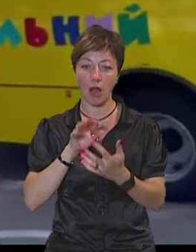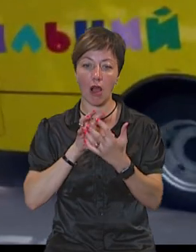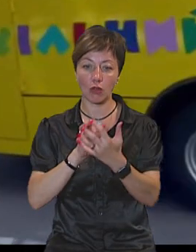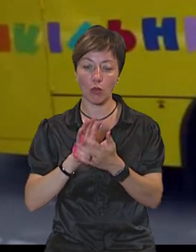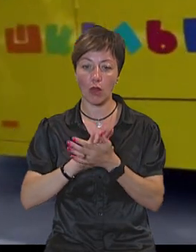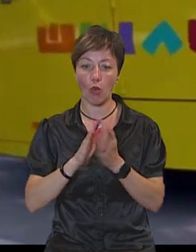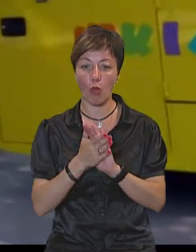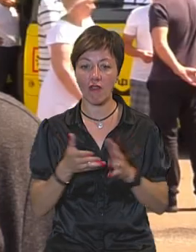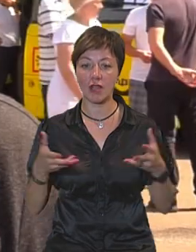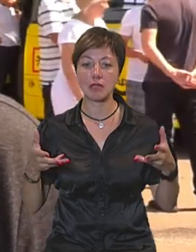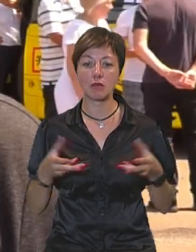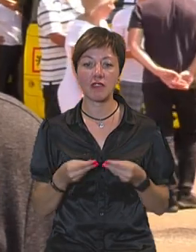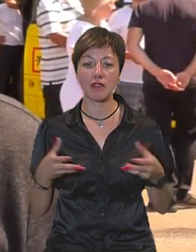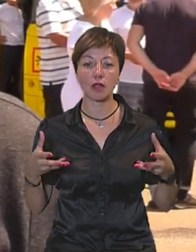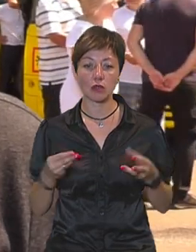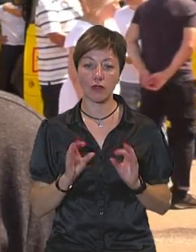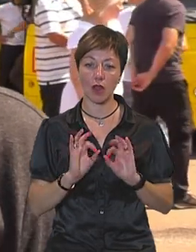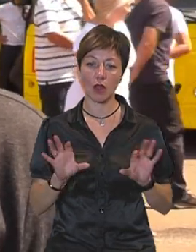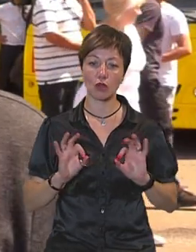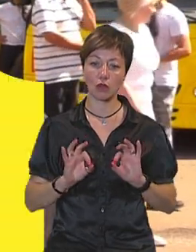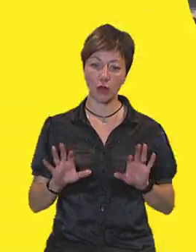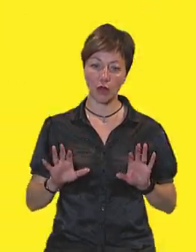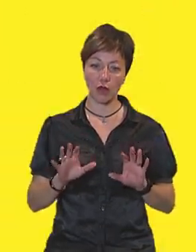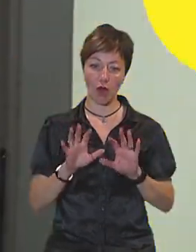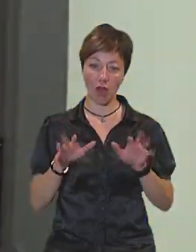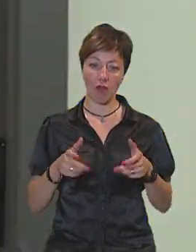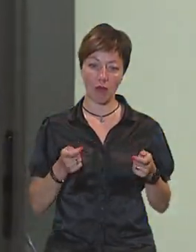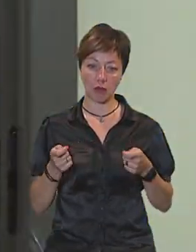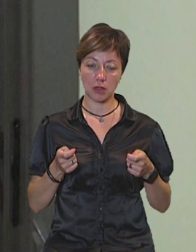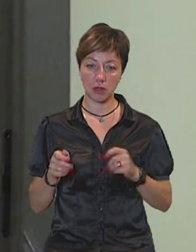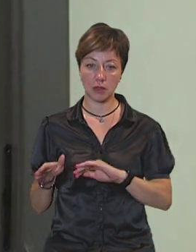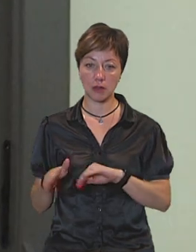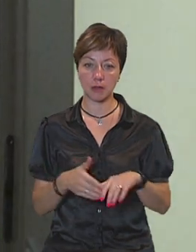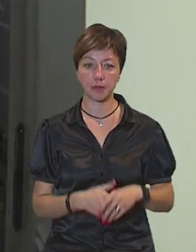на умовах співфінансування, розповів Сергій Тюрін.